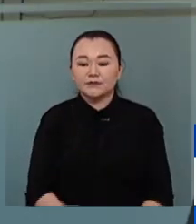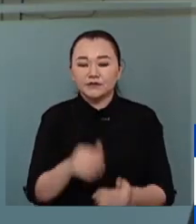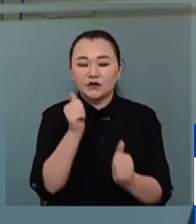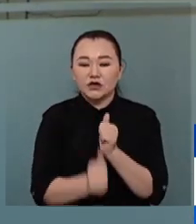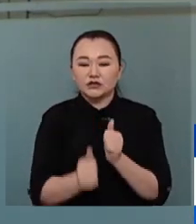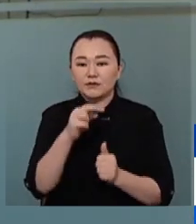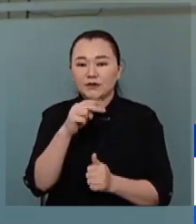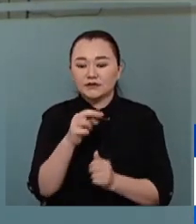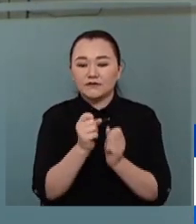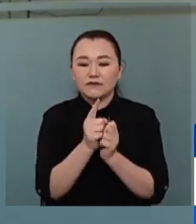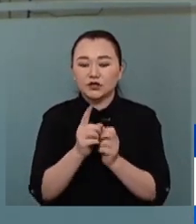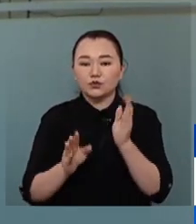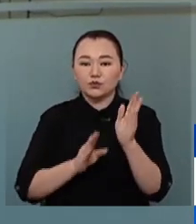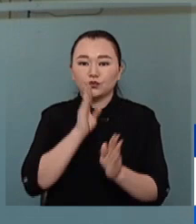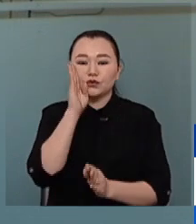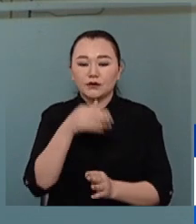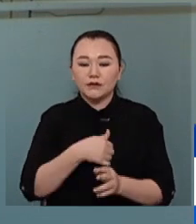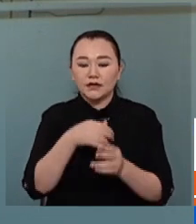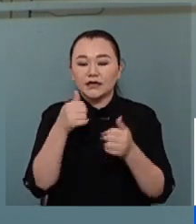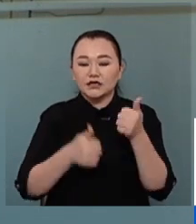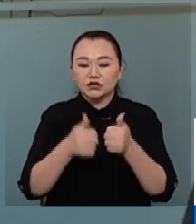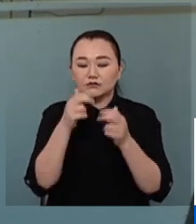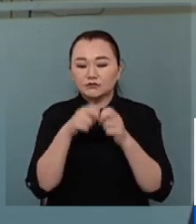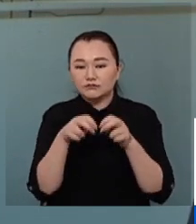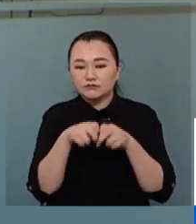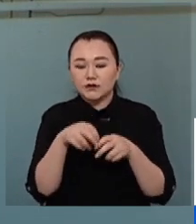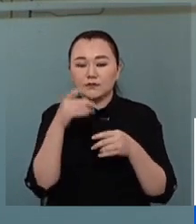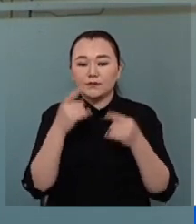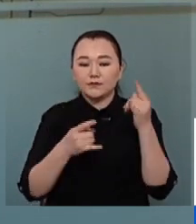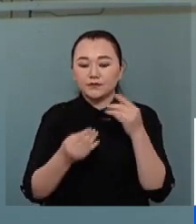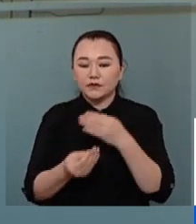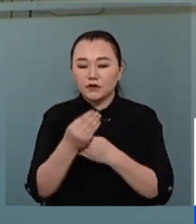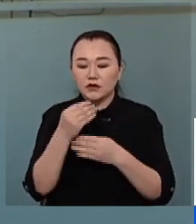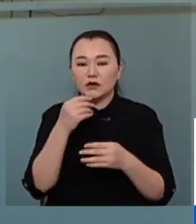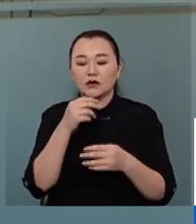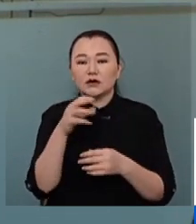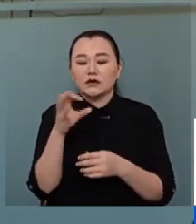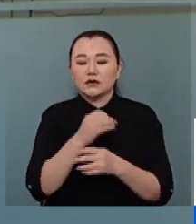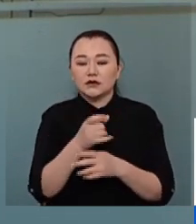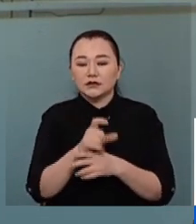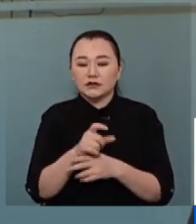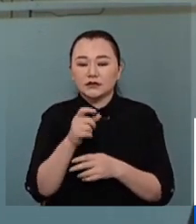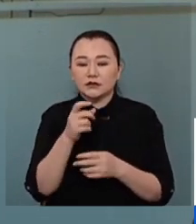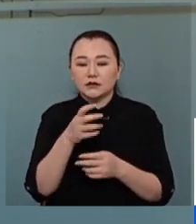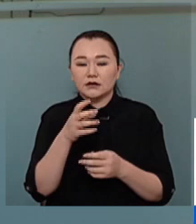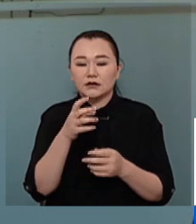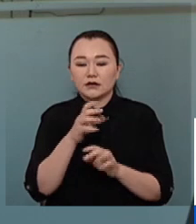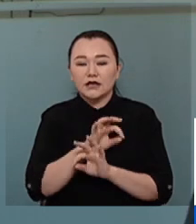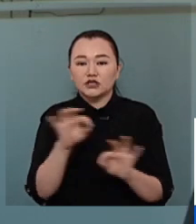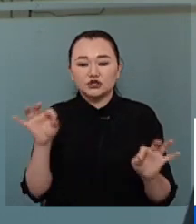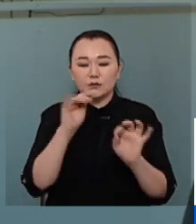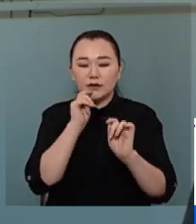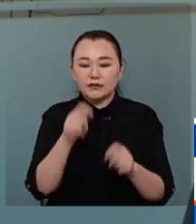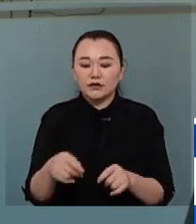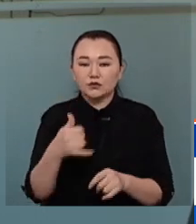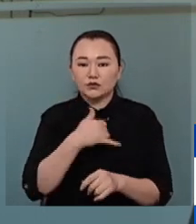Каждую пятницу в 11 часов утра мы разыгрываем в прямом эфире в аккаунте в plusi.kz, разыгрываем эти классные подарки. У нас